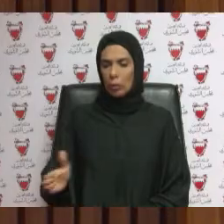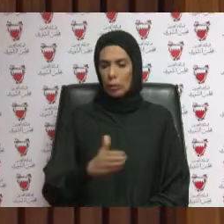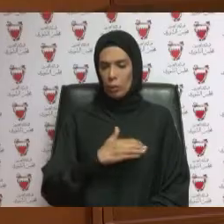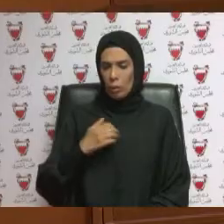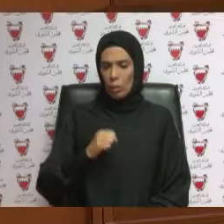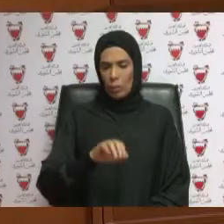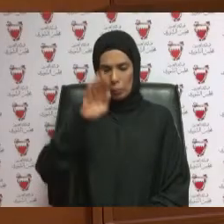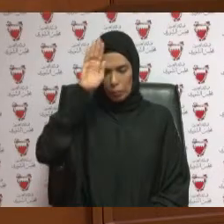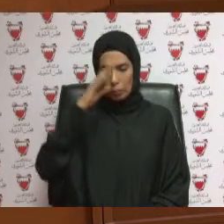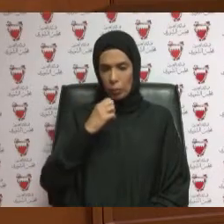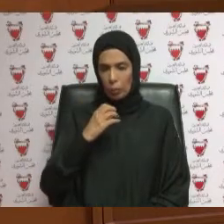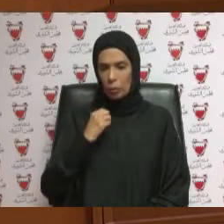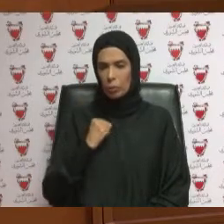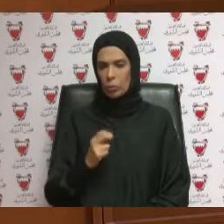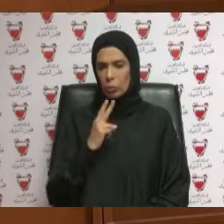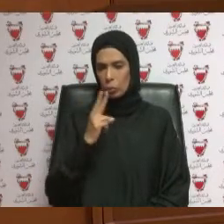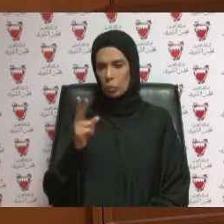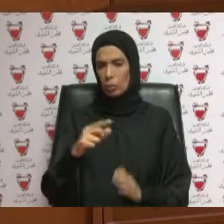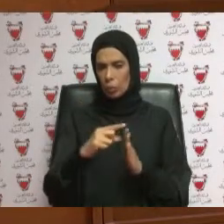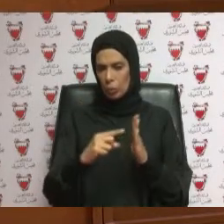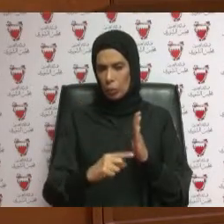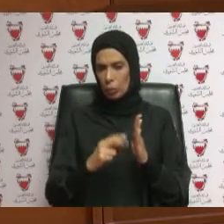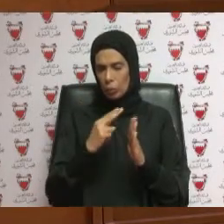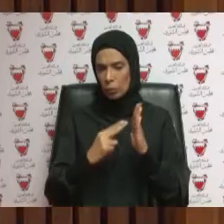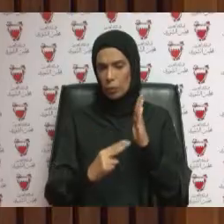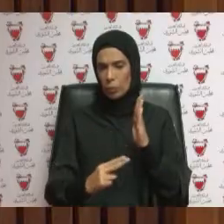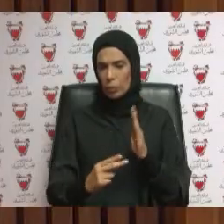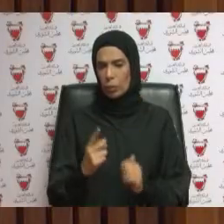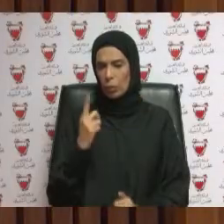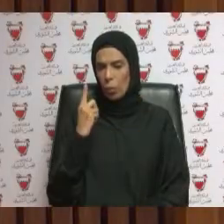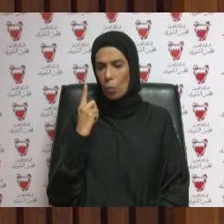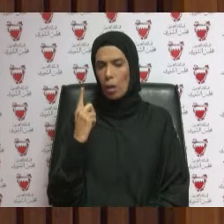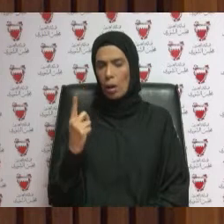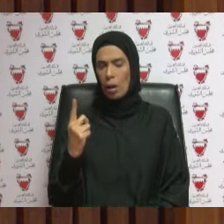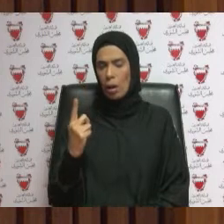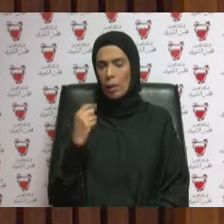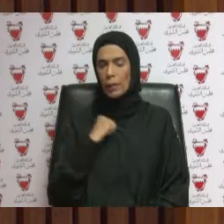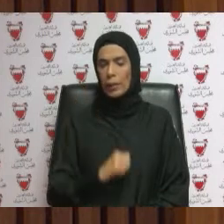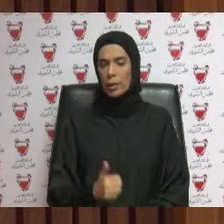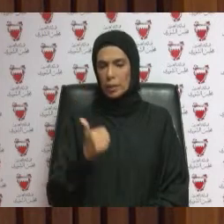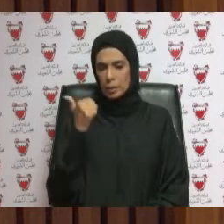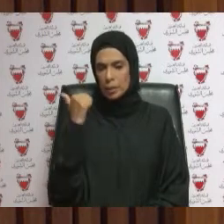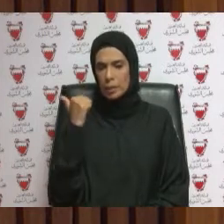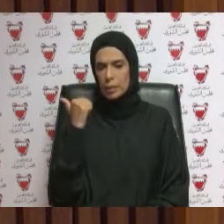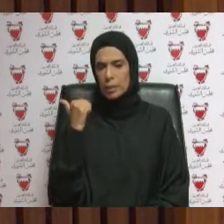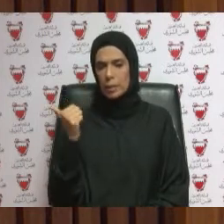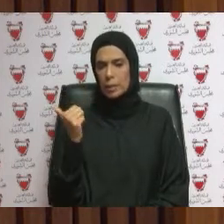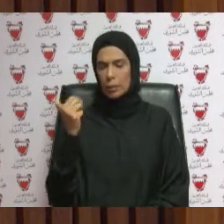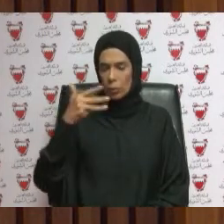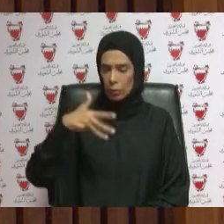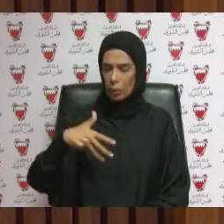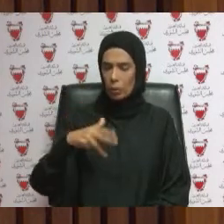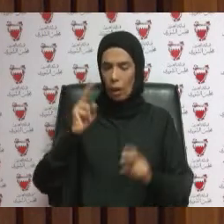مملكة البحرين، بعد الاطلاع على الدستور وعلى المرسوم بقانون رقم 1 لسنة 96 في شأن الكهرباء والماء، وعلى